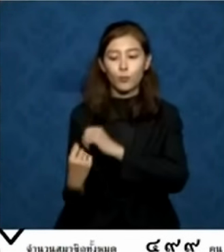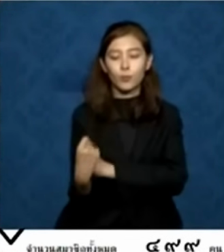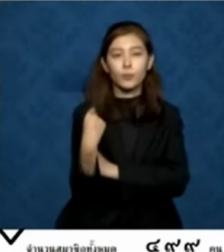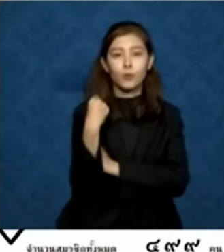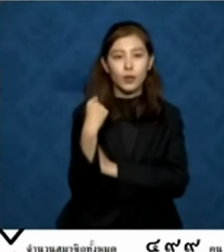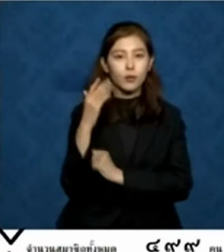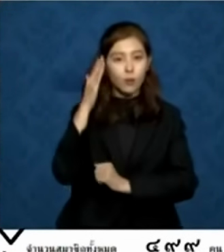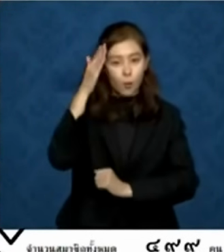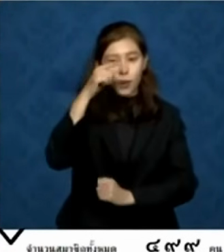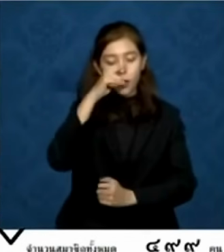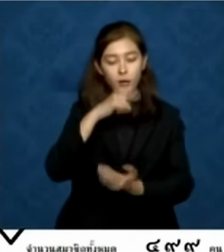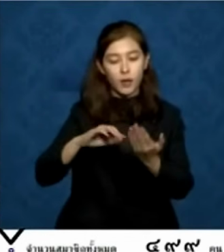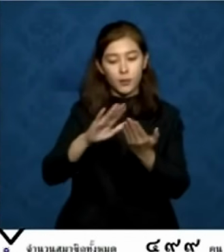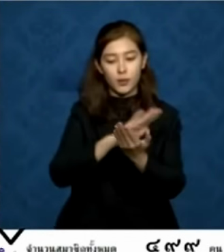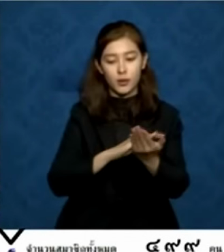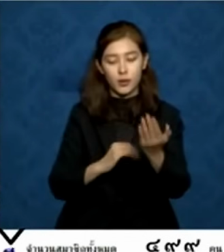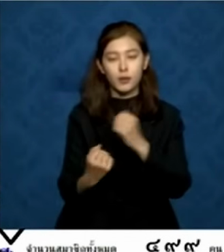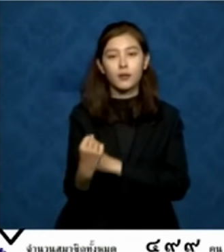ยั่งยืน